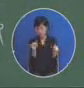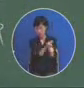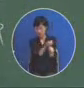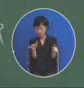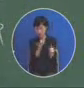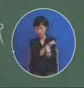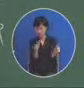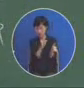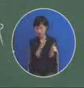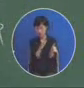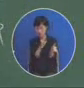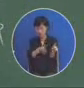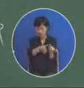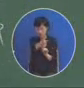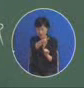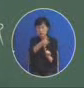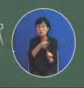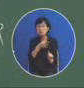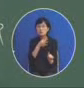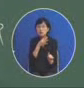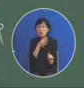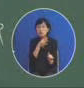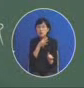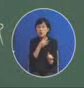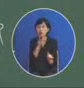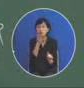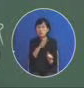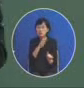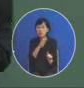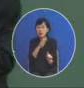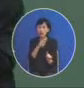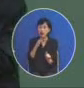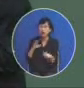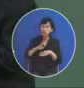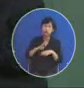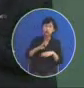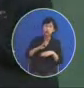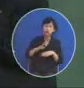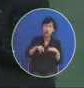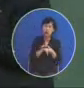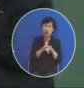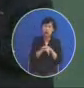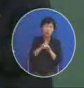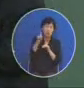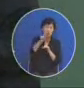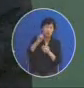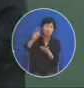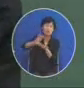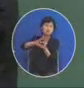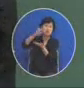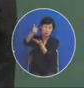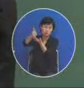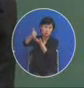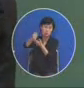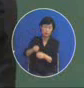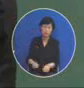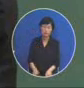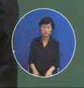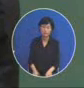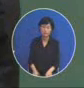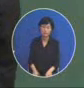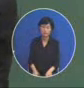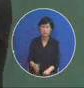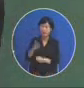하는데 가장 방해되는 게 뭐냐? 그리스도. And then when Satan wants to completely destroy mankind, what gets in the way the most? It's Christ. 하나님의